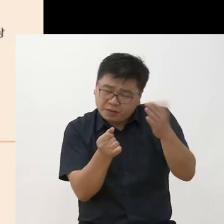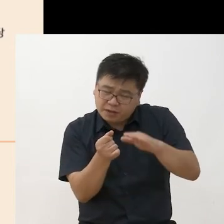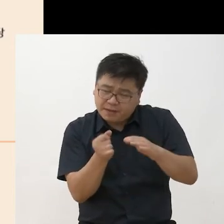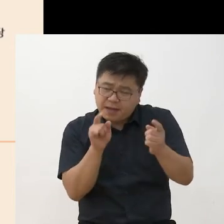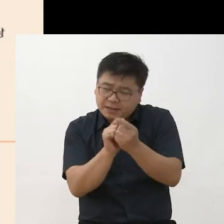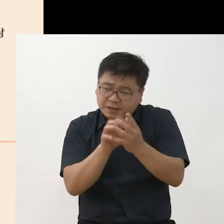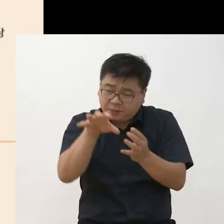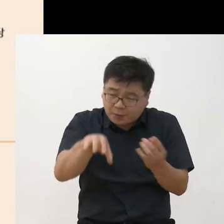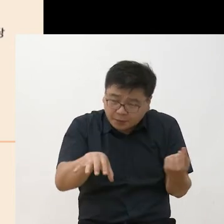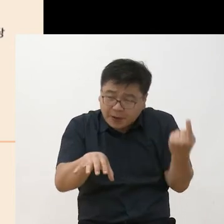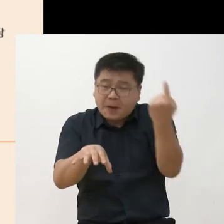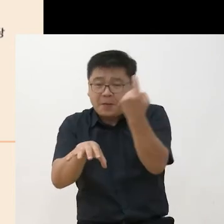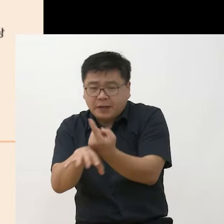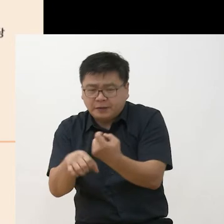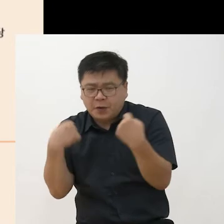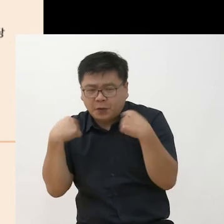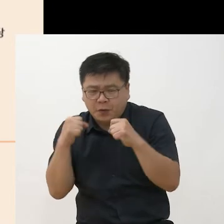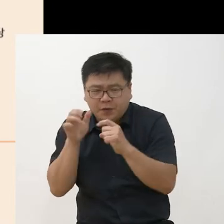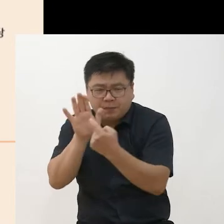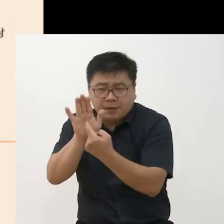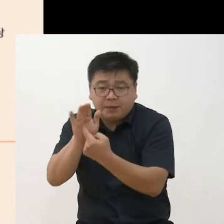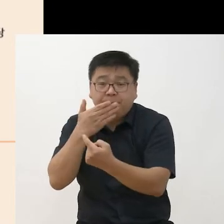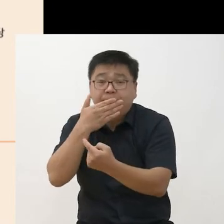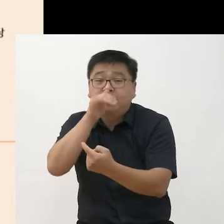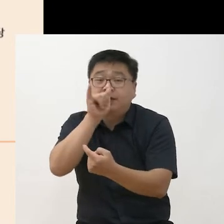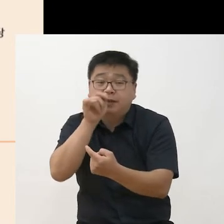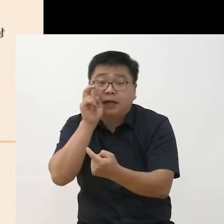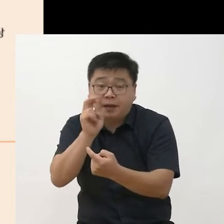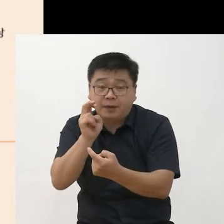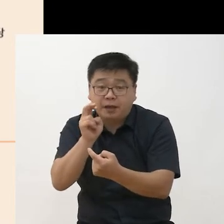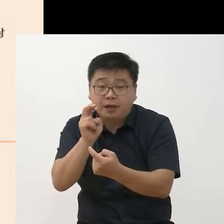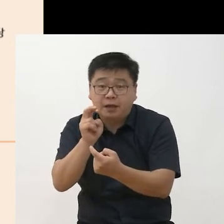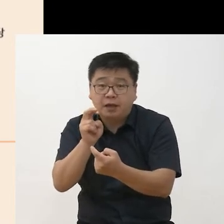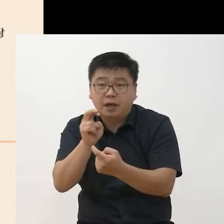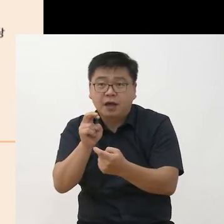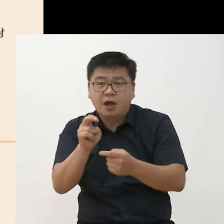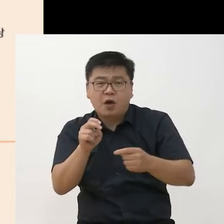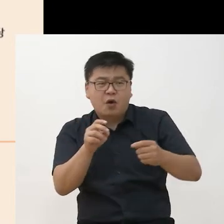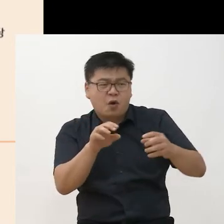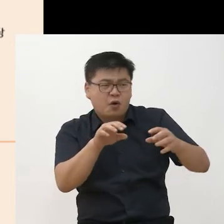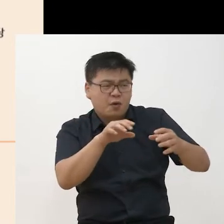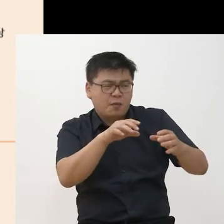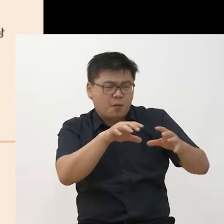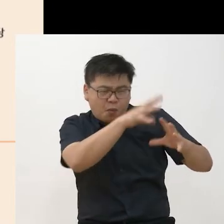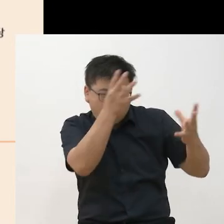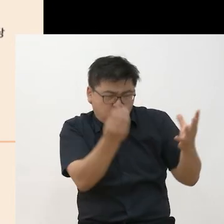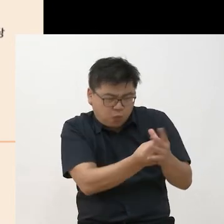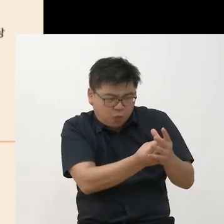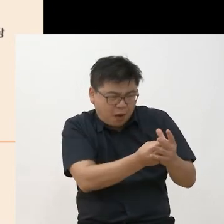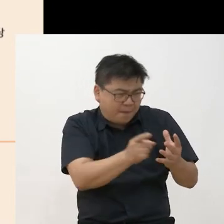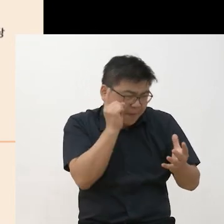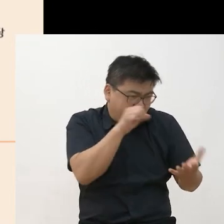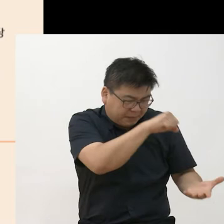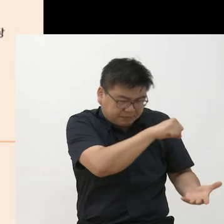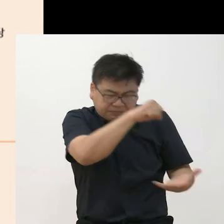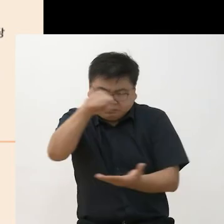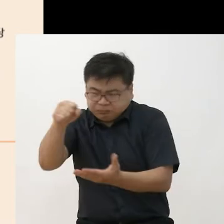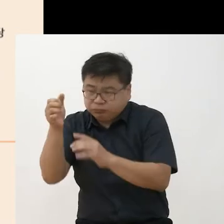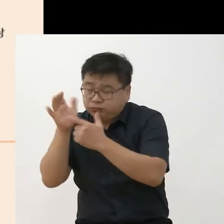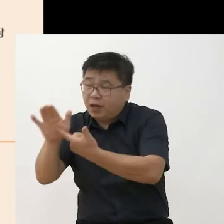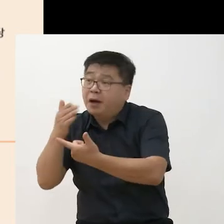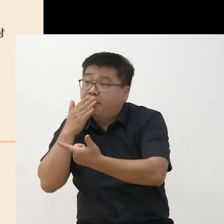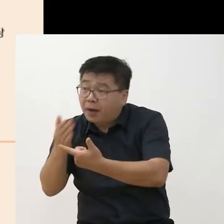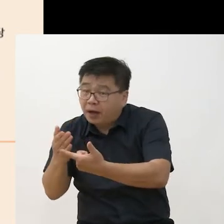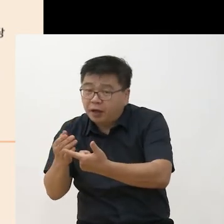현장 특정형 공연 형태가 가능합니다. 완성작의 관람 형태도 좋고 참여형이나 과정형,